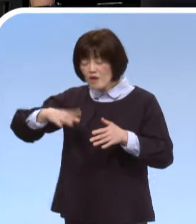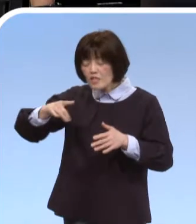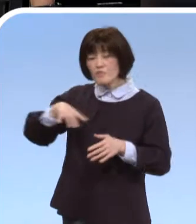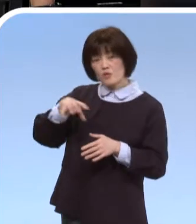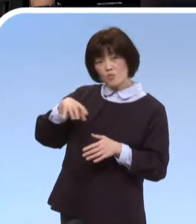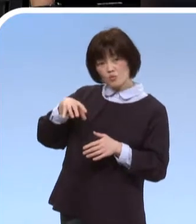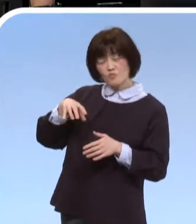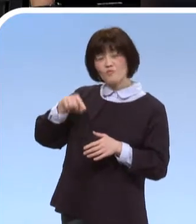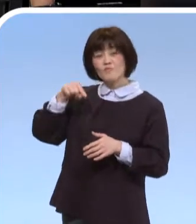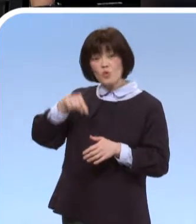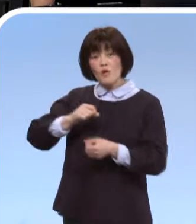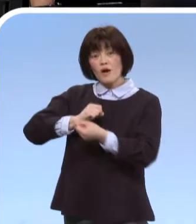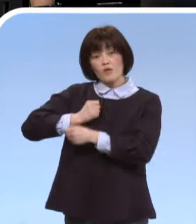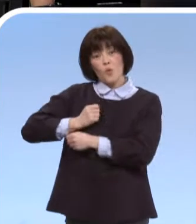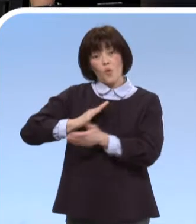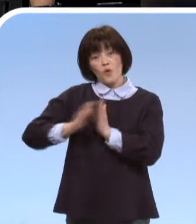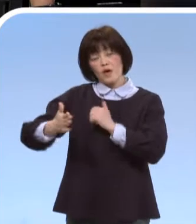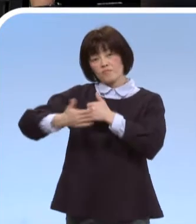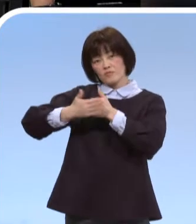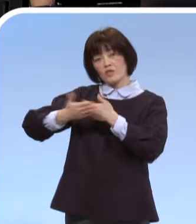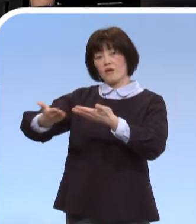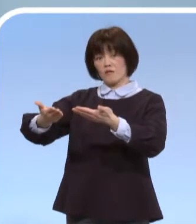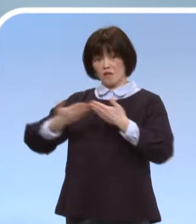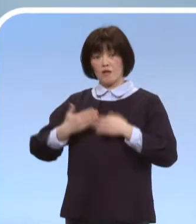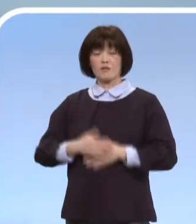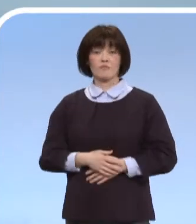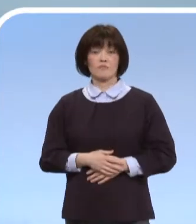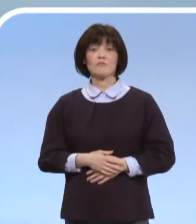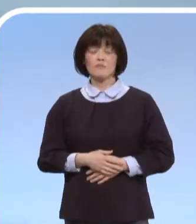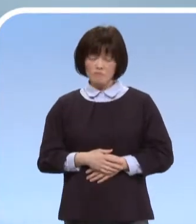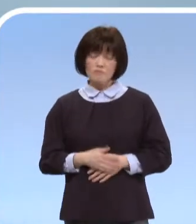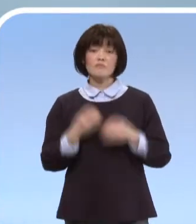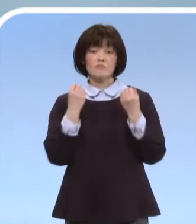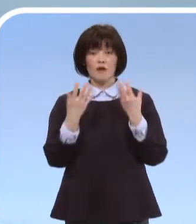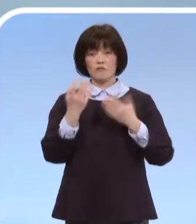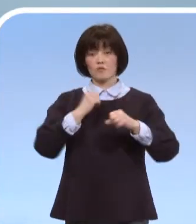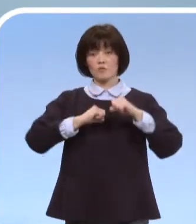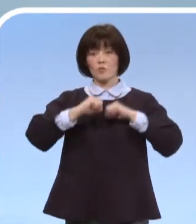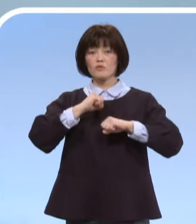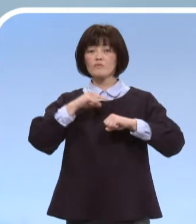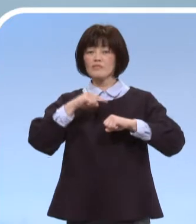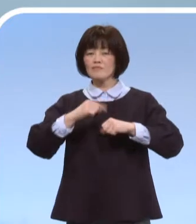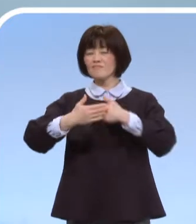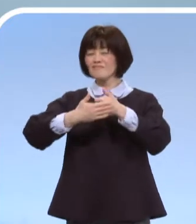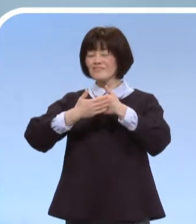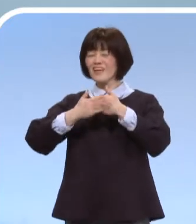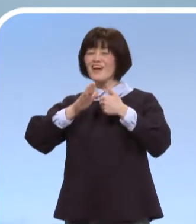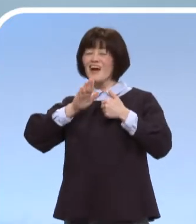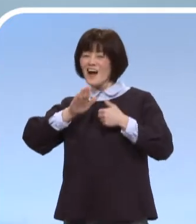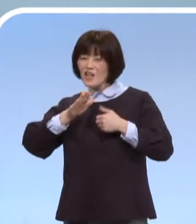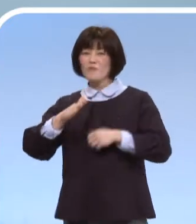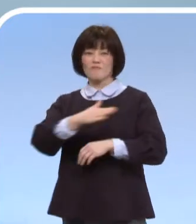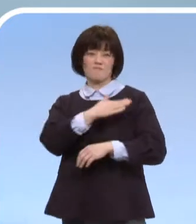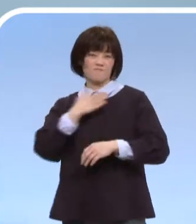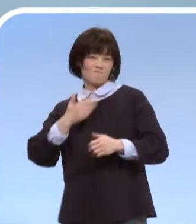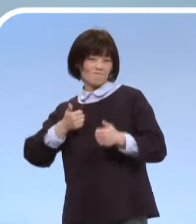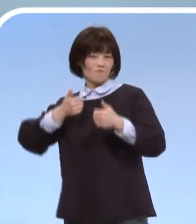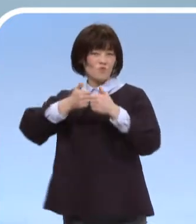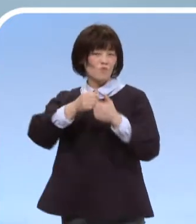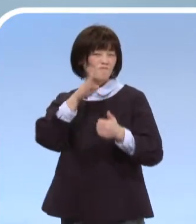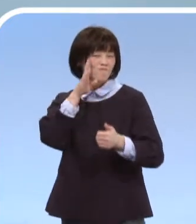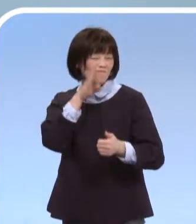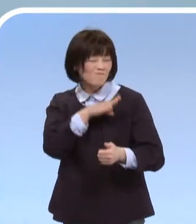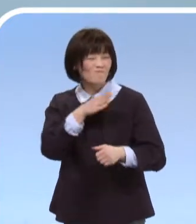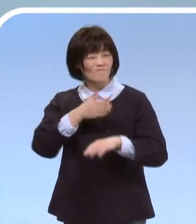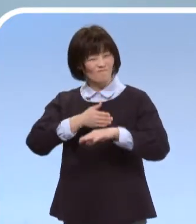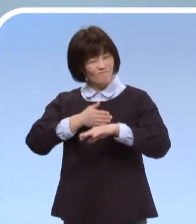の, ご支援をいただきました。新しい取り組みに対して、ご支援いただけると私たちも挑戦